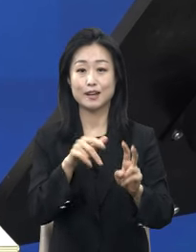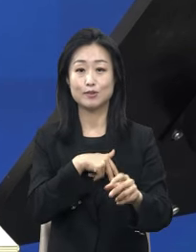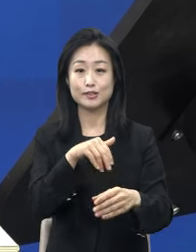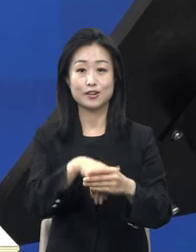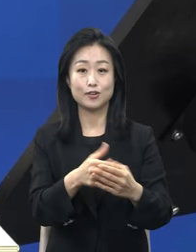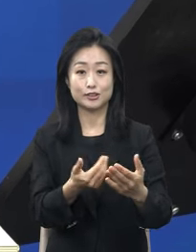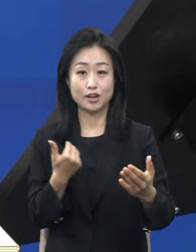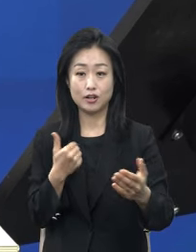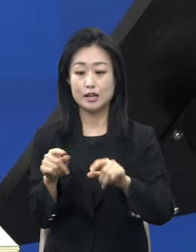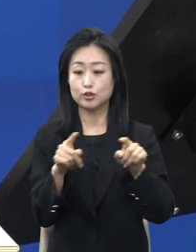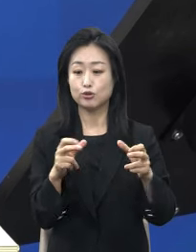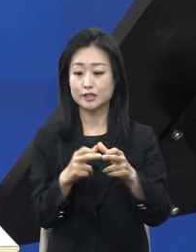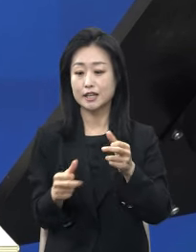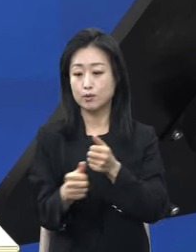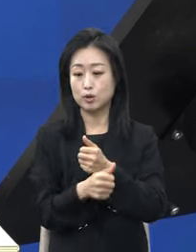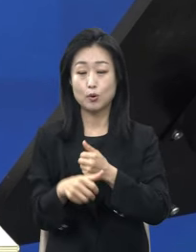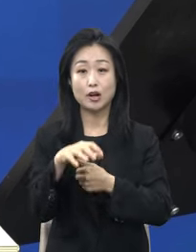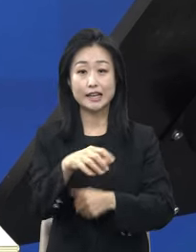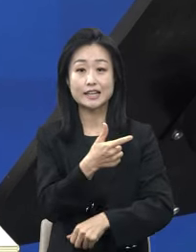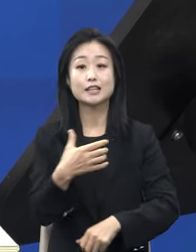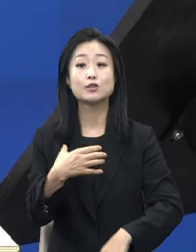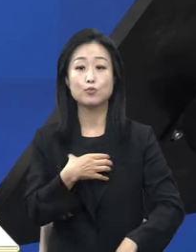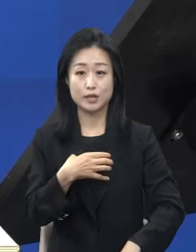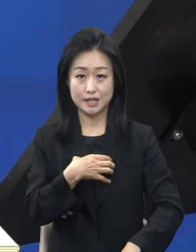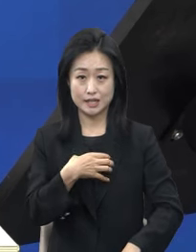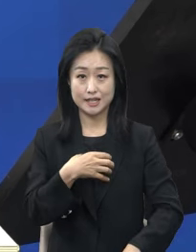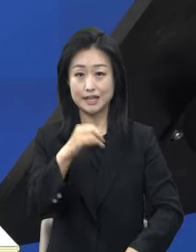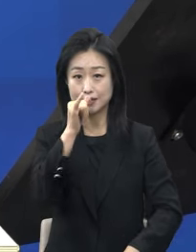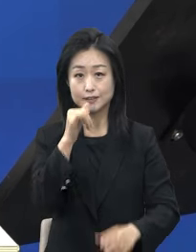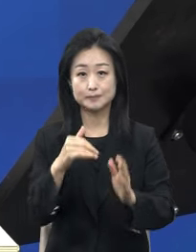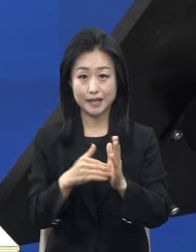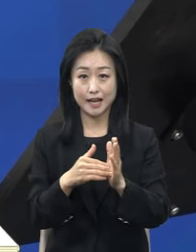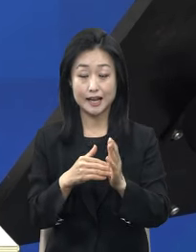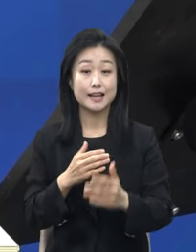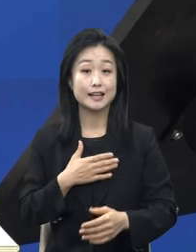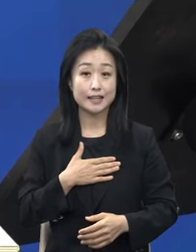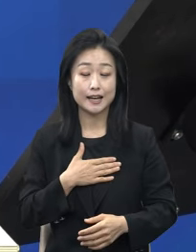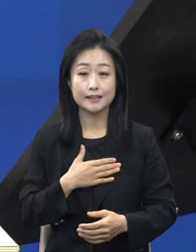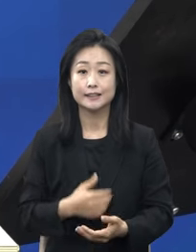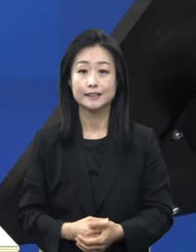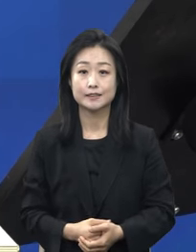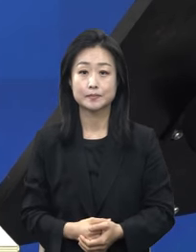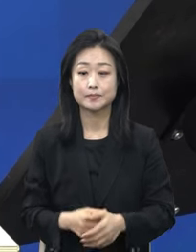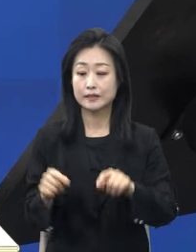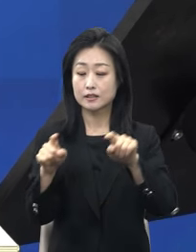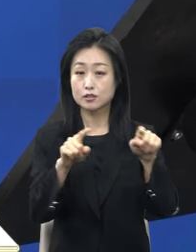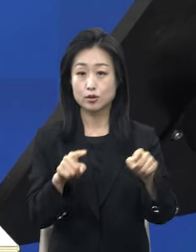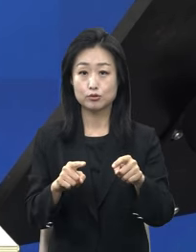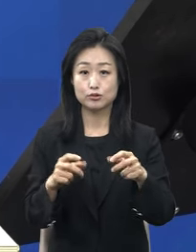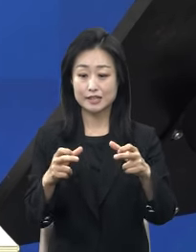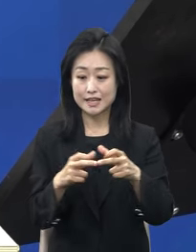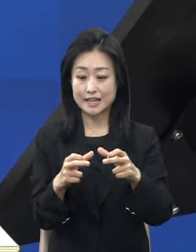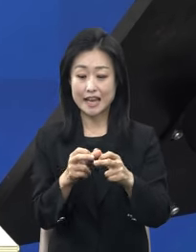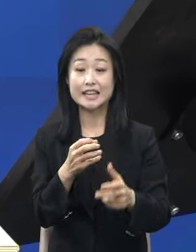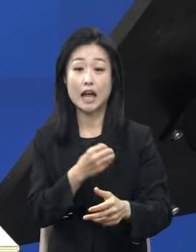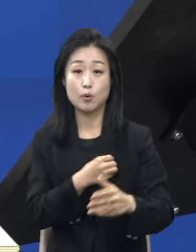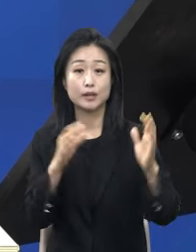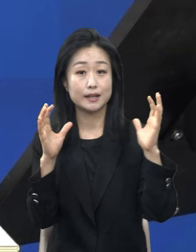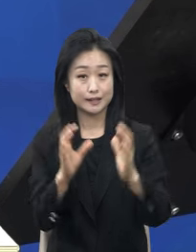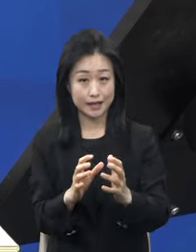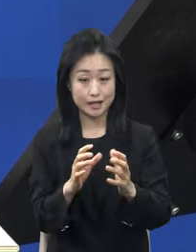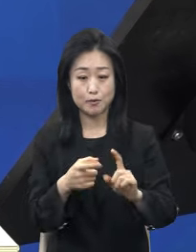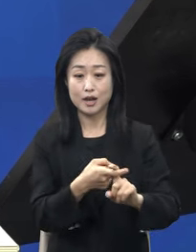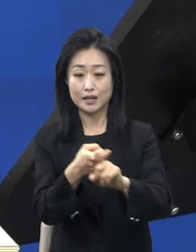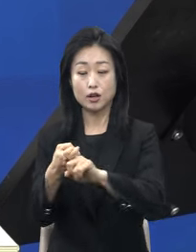우리는 전국장애인위원회의 큰 위기를 경험하였습니다. 저는 국회에서 전국장애인 당원의 단합과